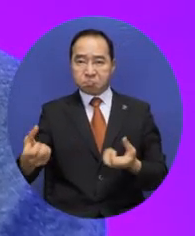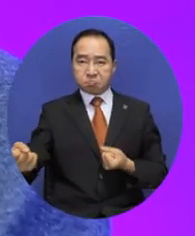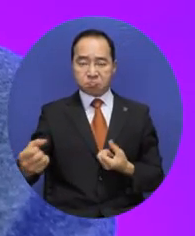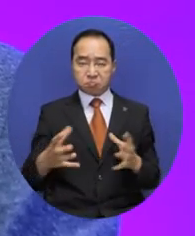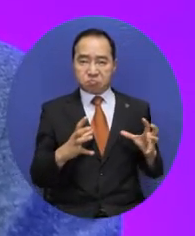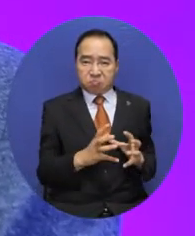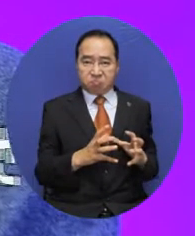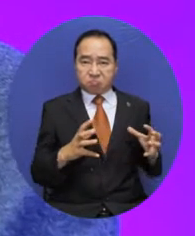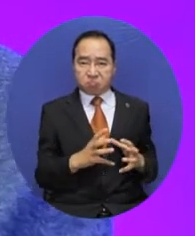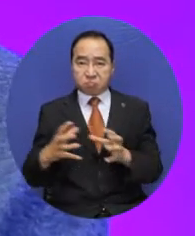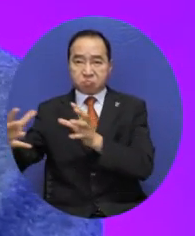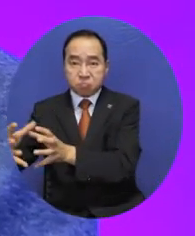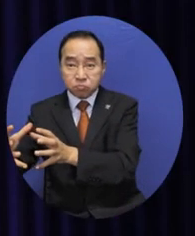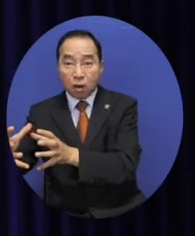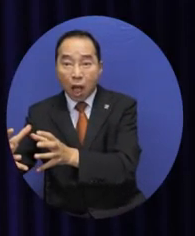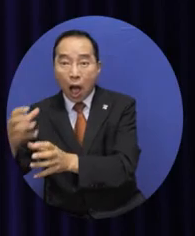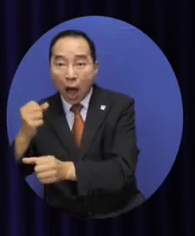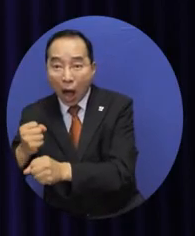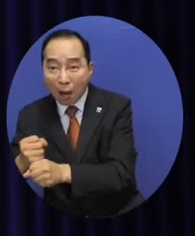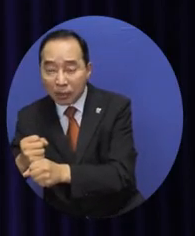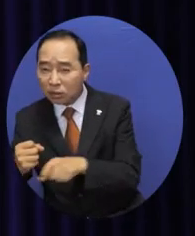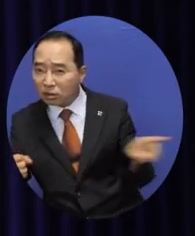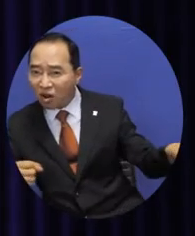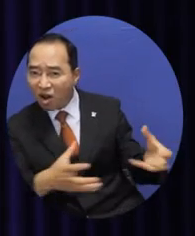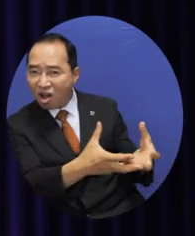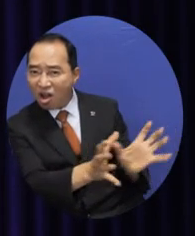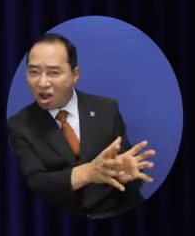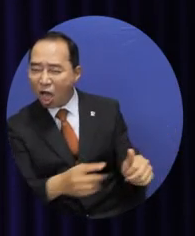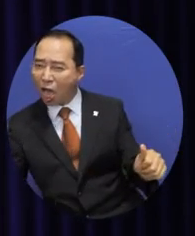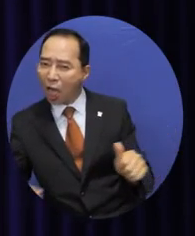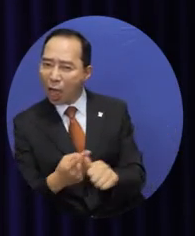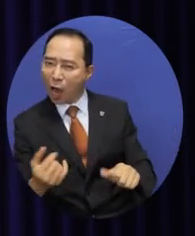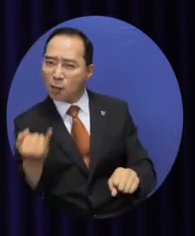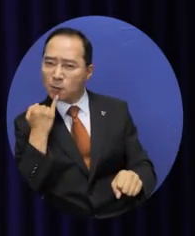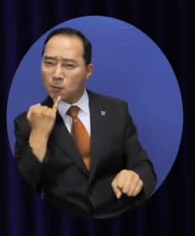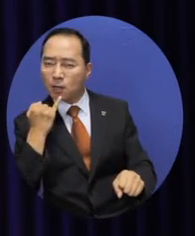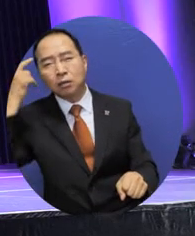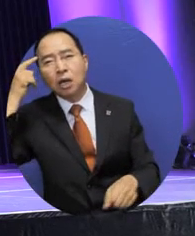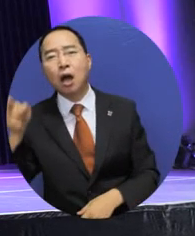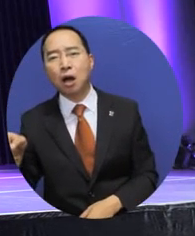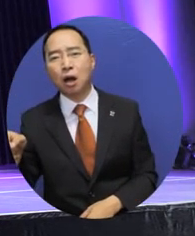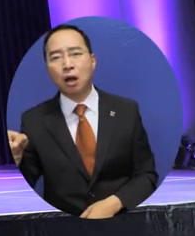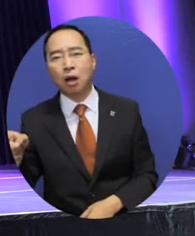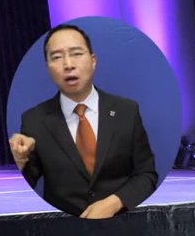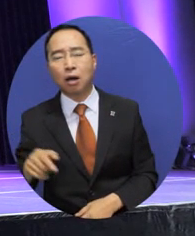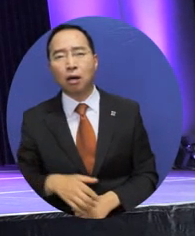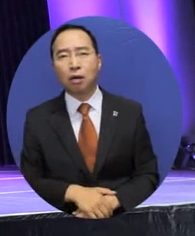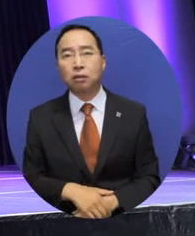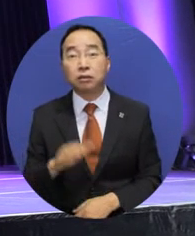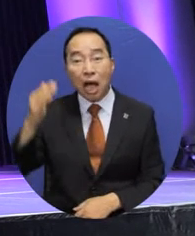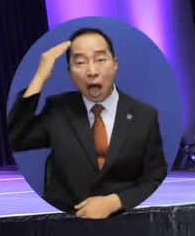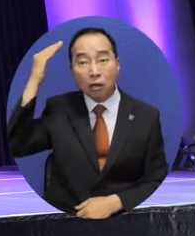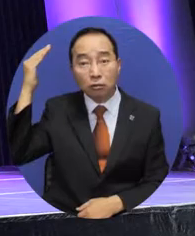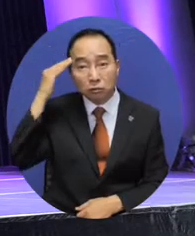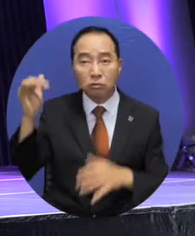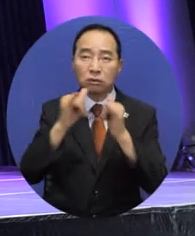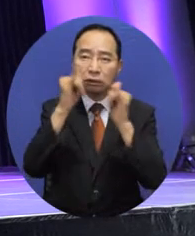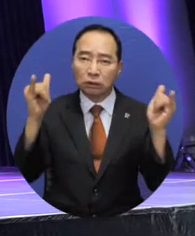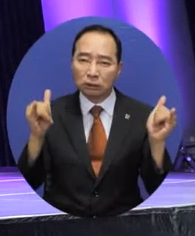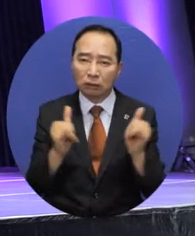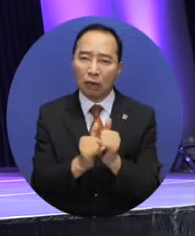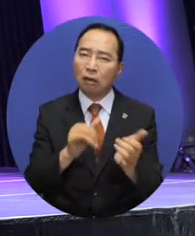구성하게 되면 그 타자들은 죽여도 좋은 존재가 되는 것입니다. 저는 지금 한국 사회에도 상당한